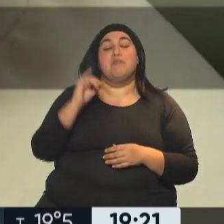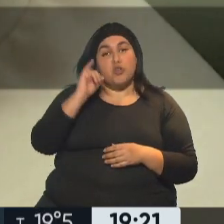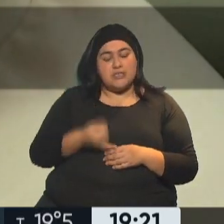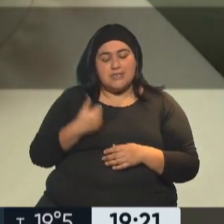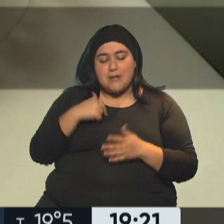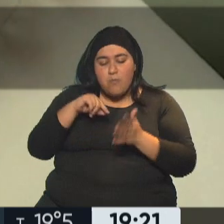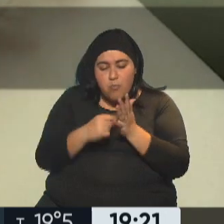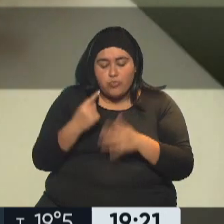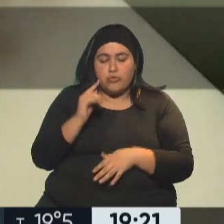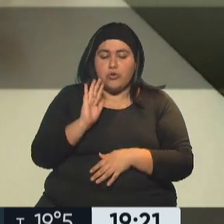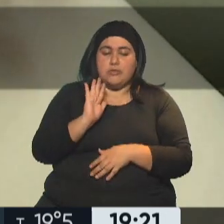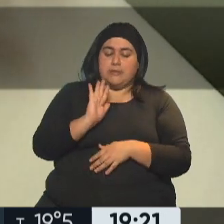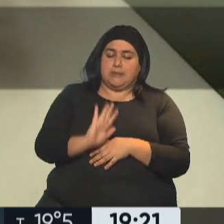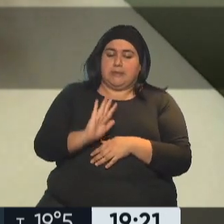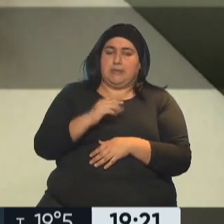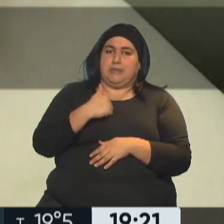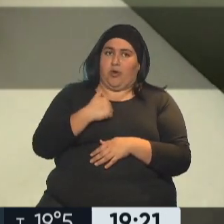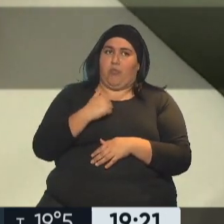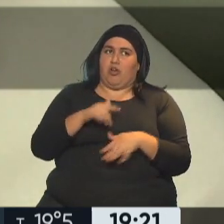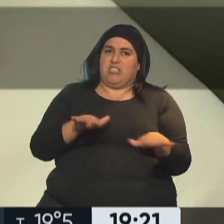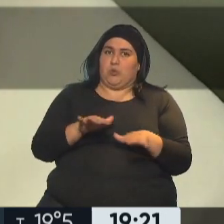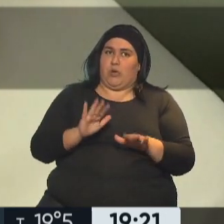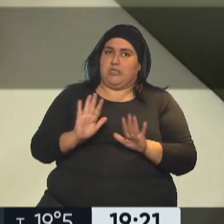un po' con questi sforzi.